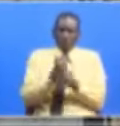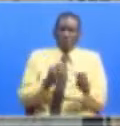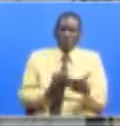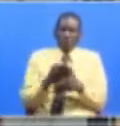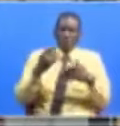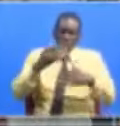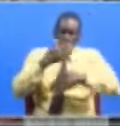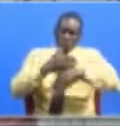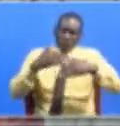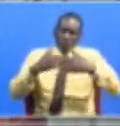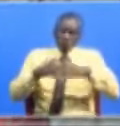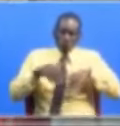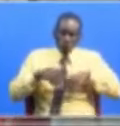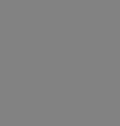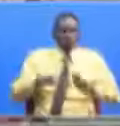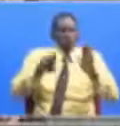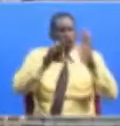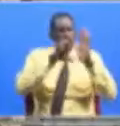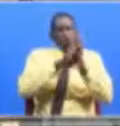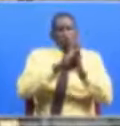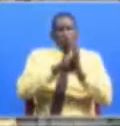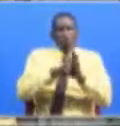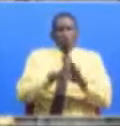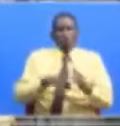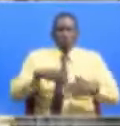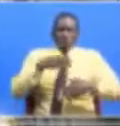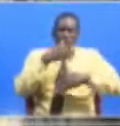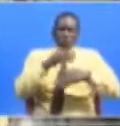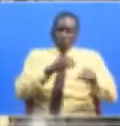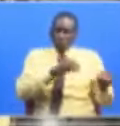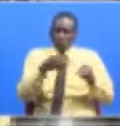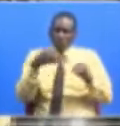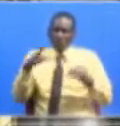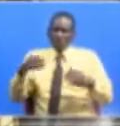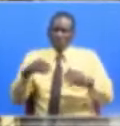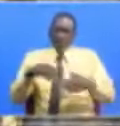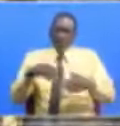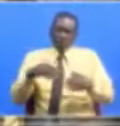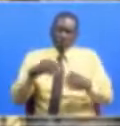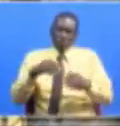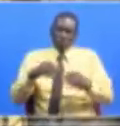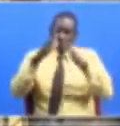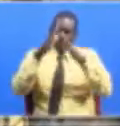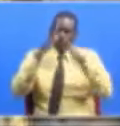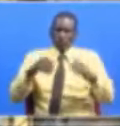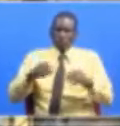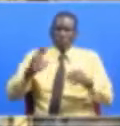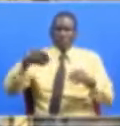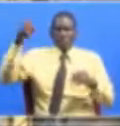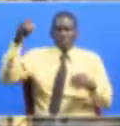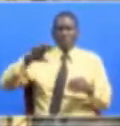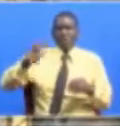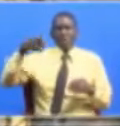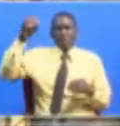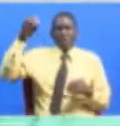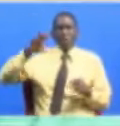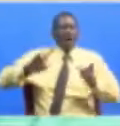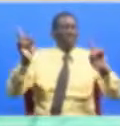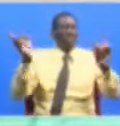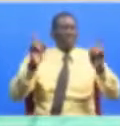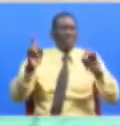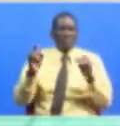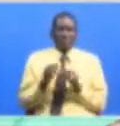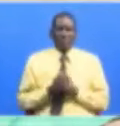kwamba wajenzi wanazingatia kanuni za kutoa mijengo kwenye laini za nyaya za stima. Kenya Power